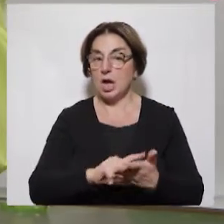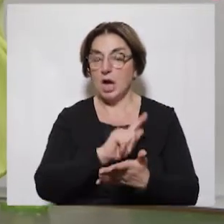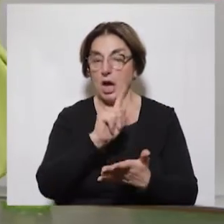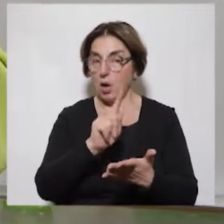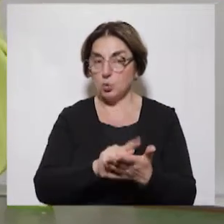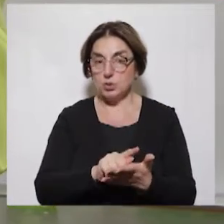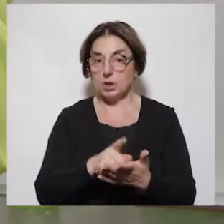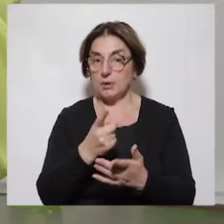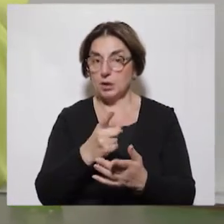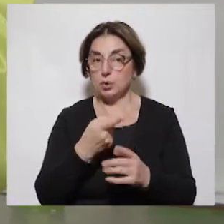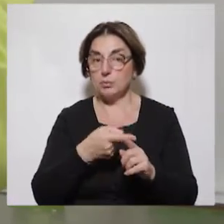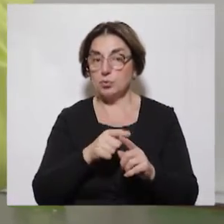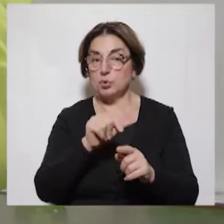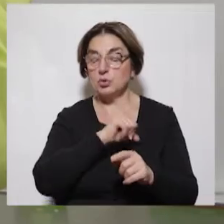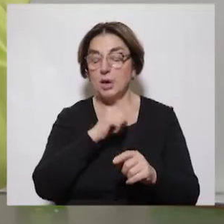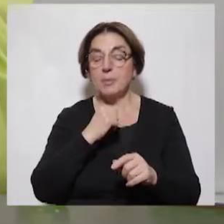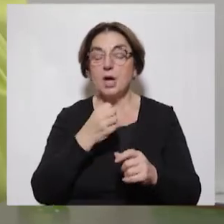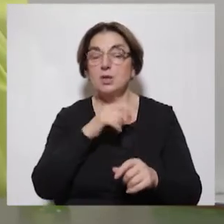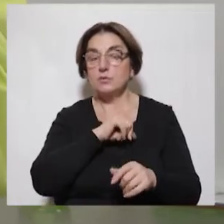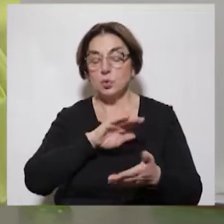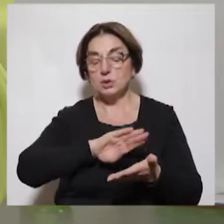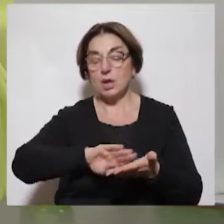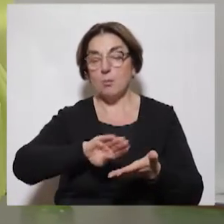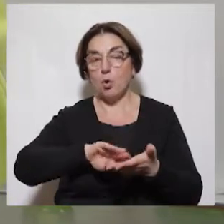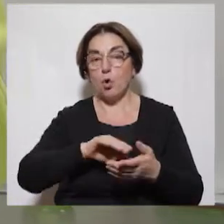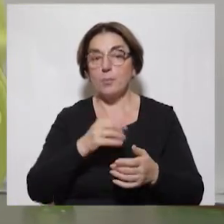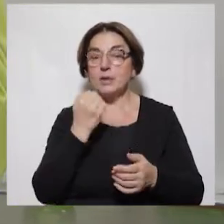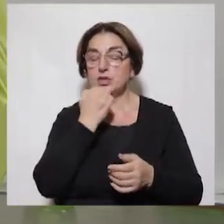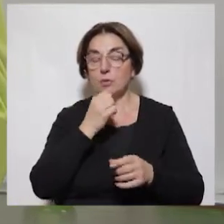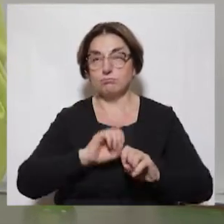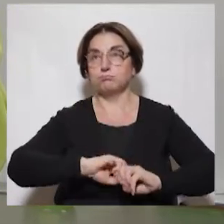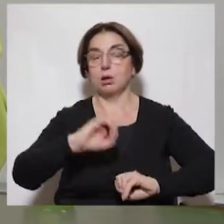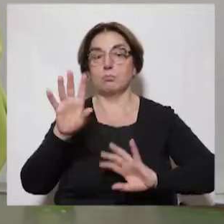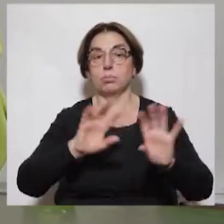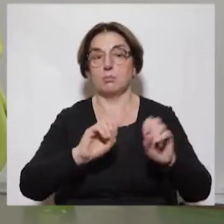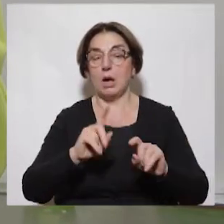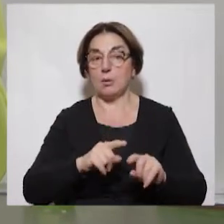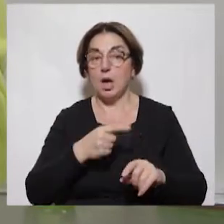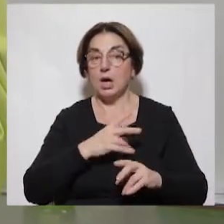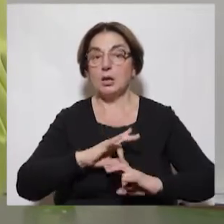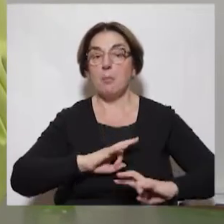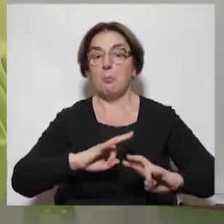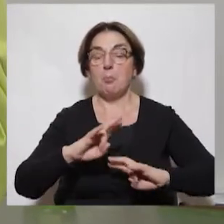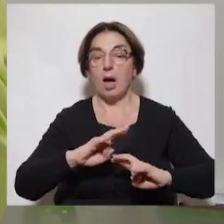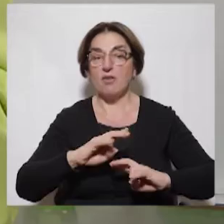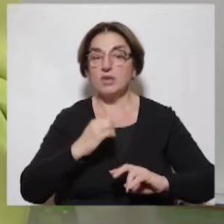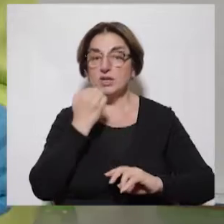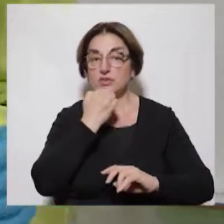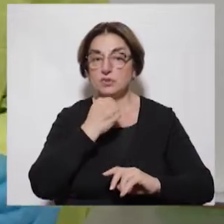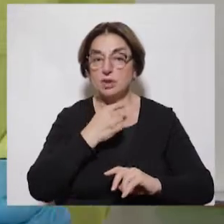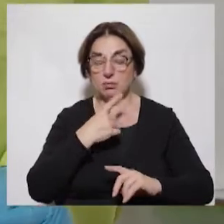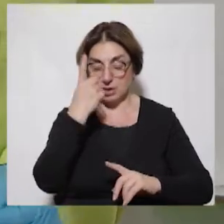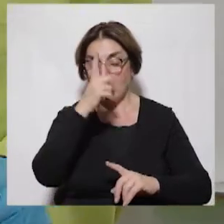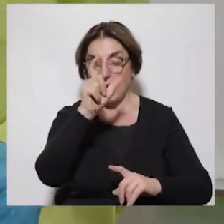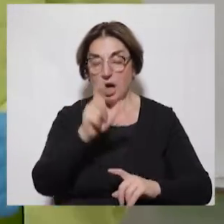ვინაიდან გამოხდილი ნივთიერების ამოშხეფება არ მოხდეს, როდესაც გვაქვს სხვადასხვა მამნე და აგრესიული ნივთიერებებთან და არ მოხდეს დამწვრობა.